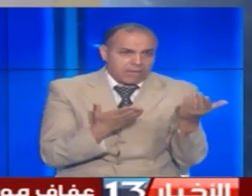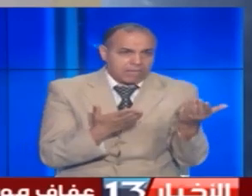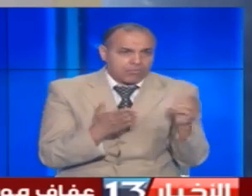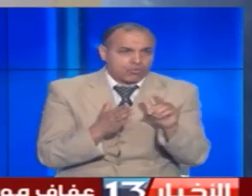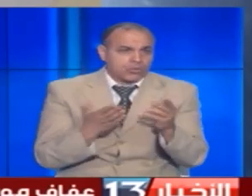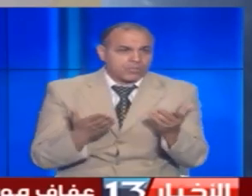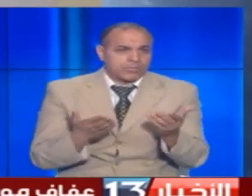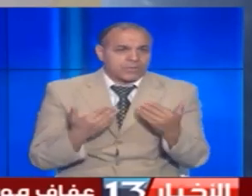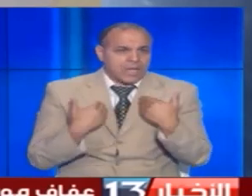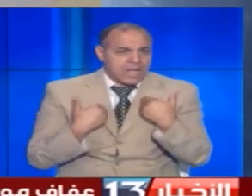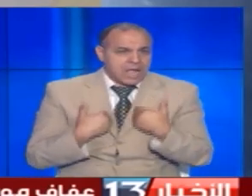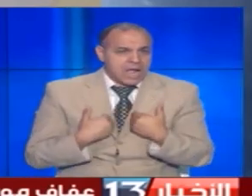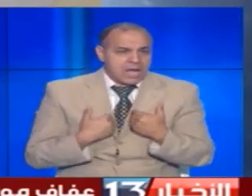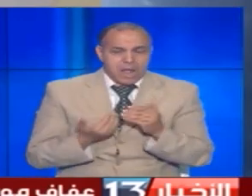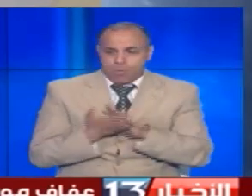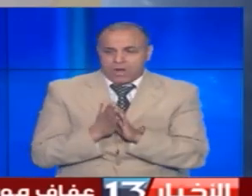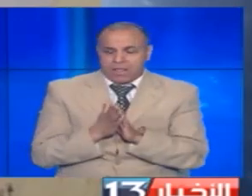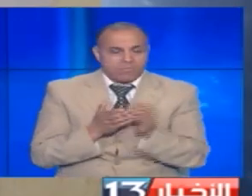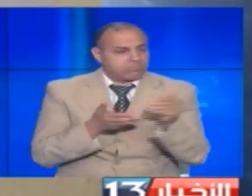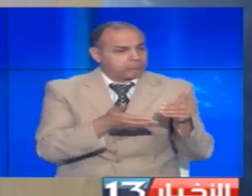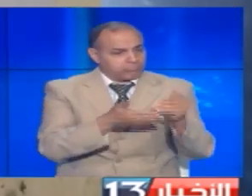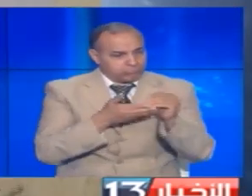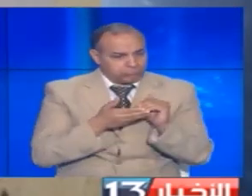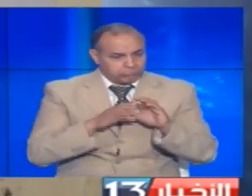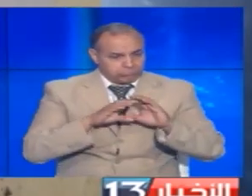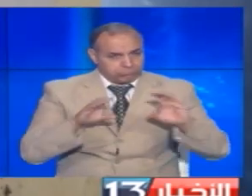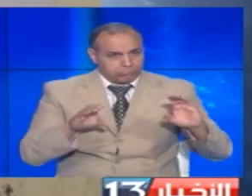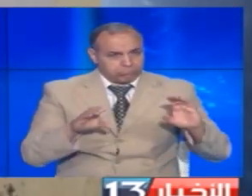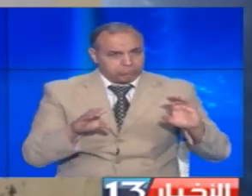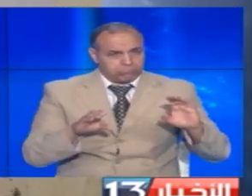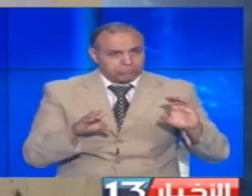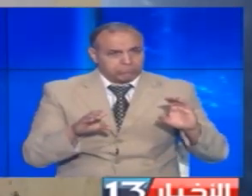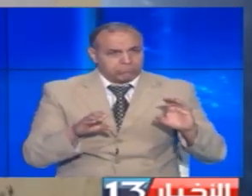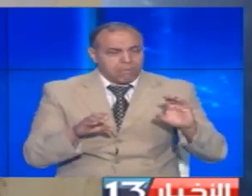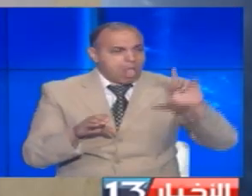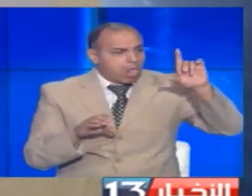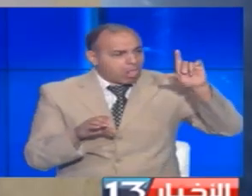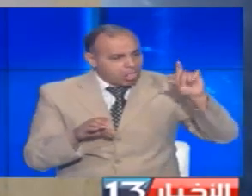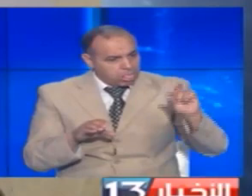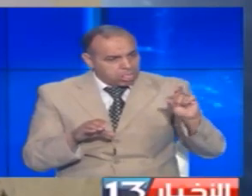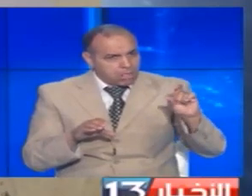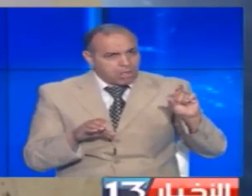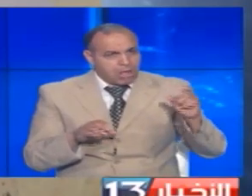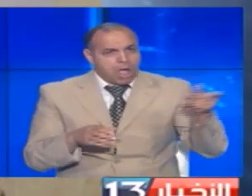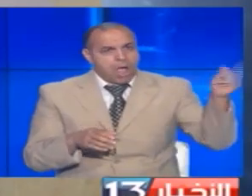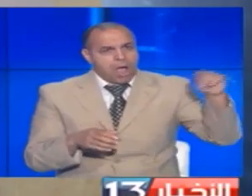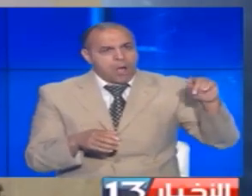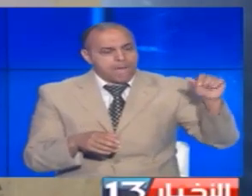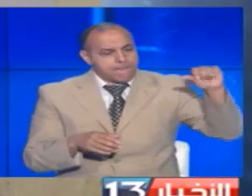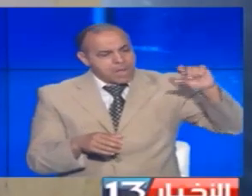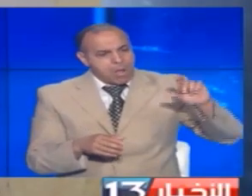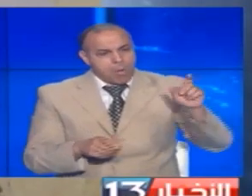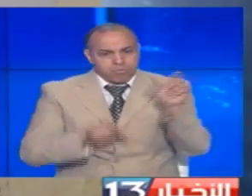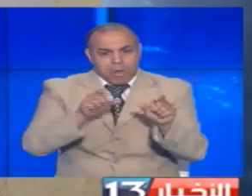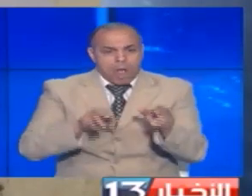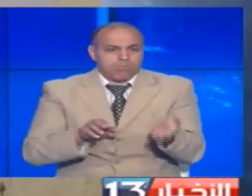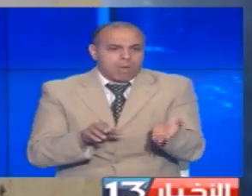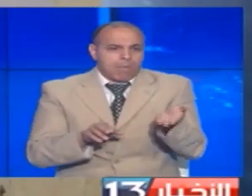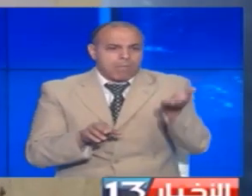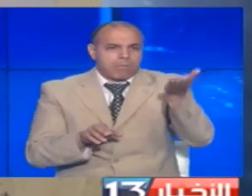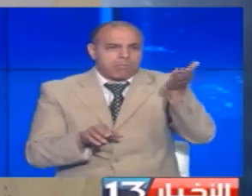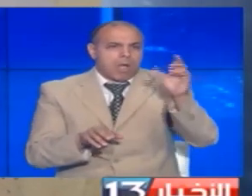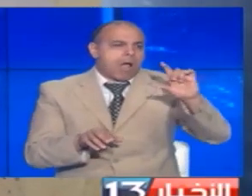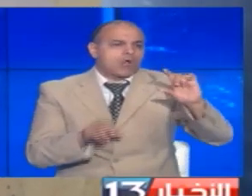في منظمه عم تقدم ترجع تتقلص الكميه وبيرجعوا بيزيد السكان كميات غير